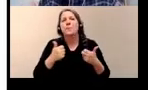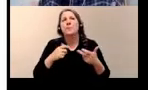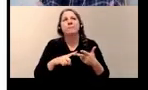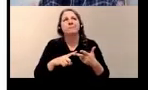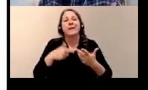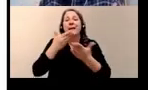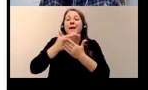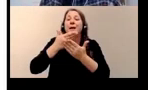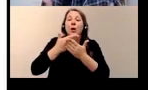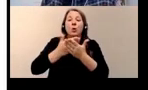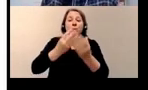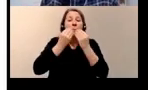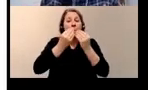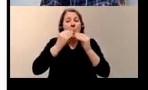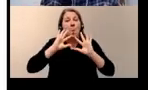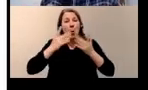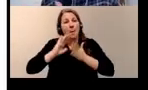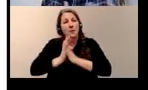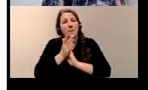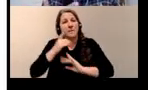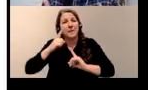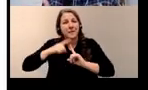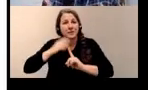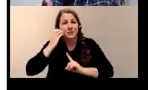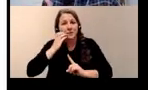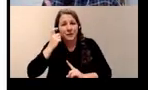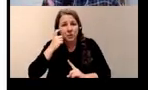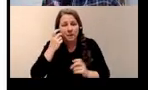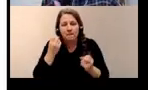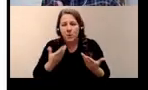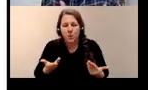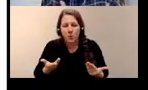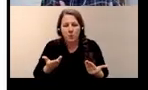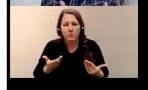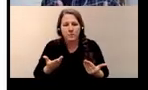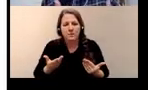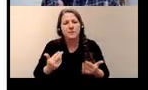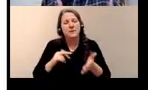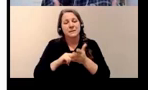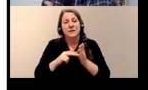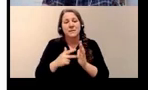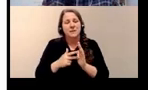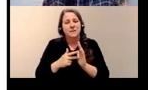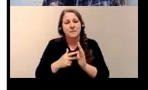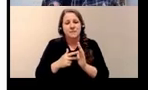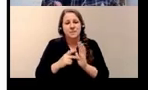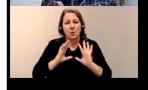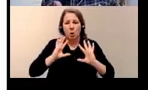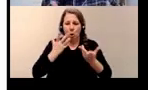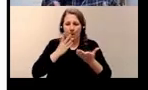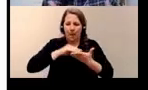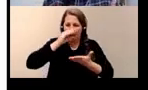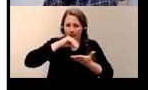d'école pour devenir technicien ou technicienne de smartphone et qu'il existait différentes manières donc